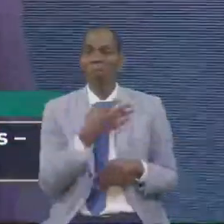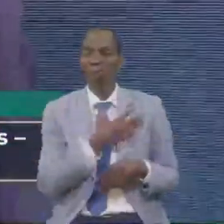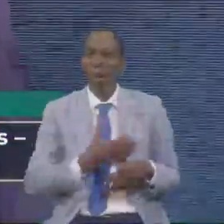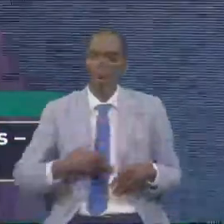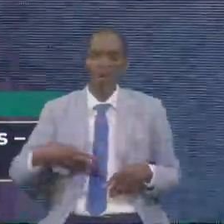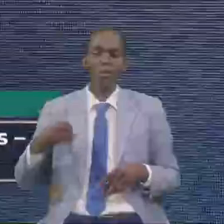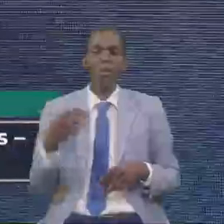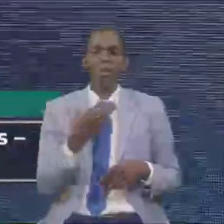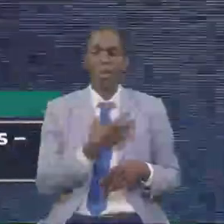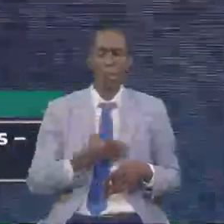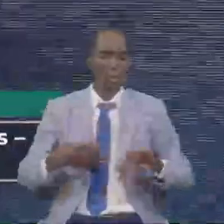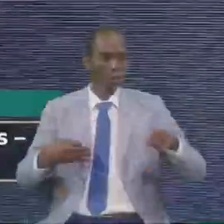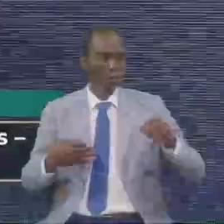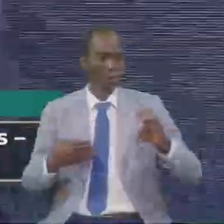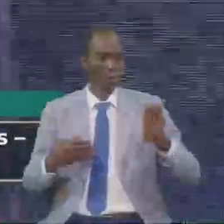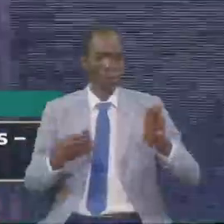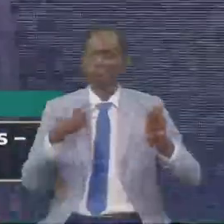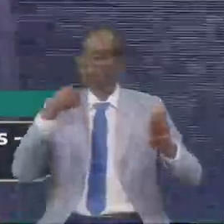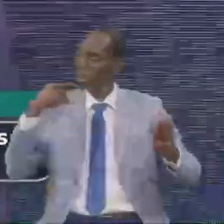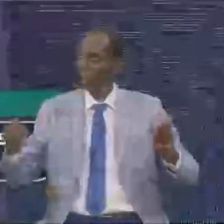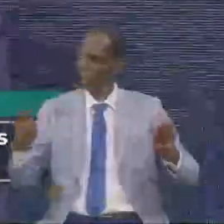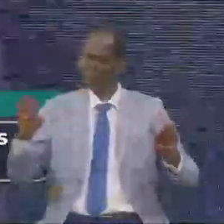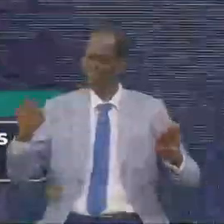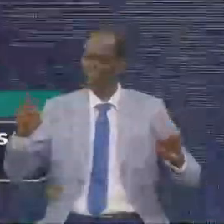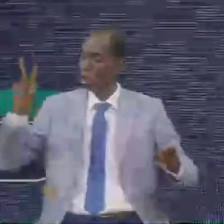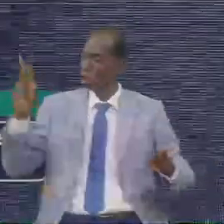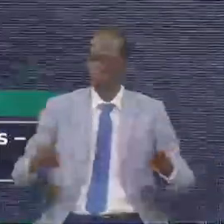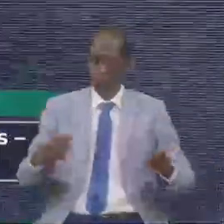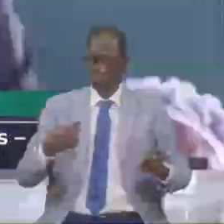Esaü a dit non, je vais sortir premièrement.